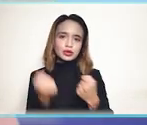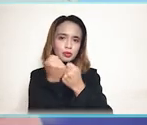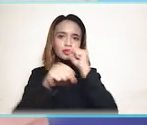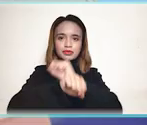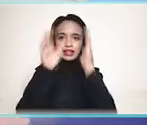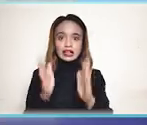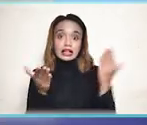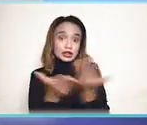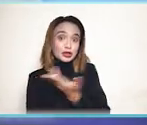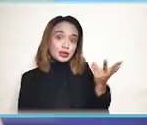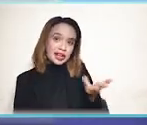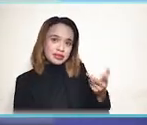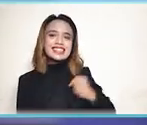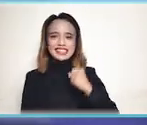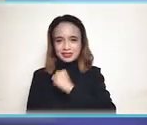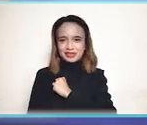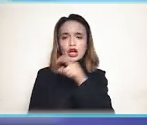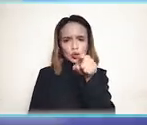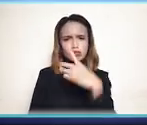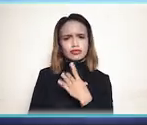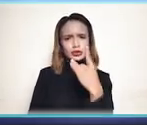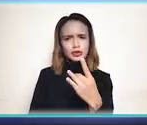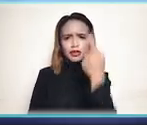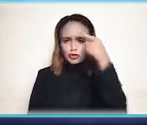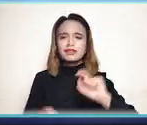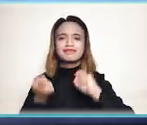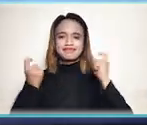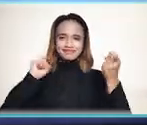Kami ang bagong tatlo sa Senado. Iboto mo para damang pagbabago.